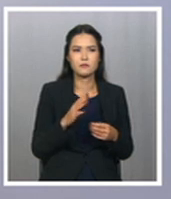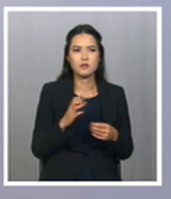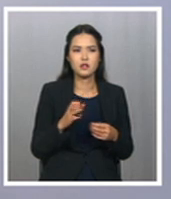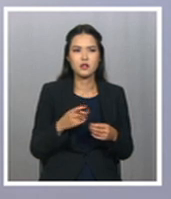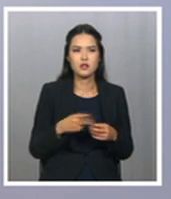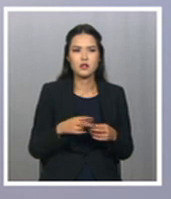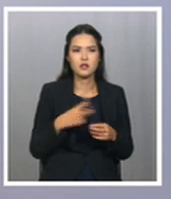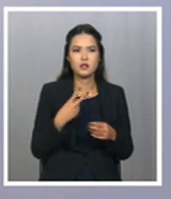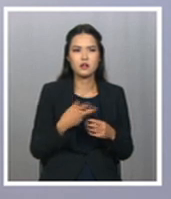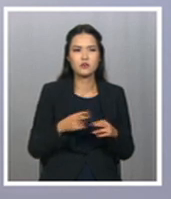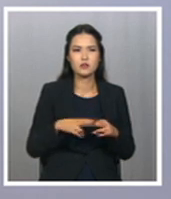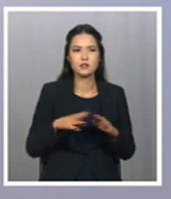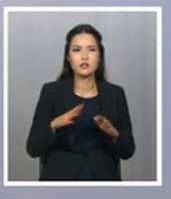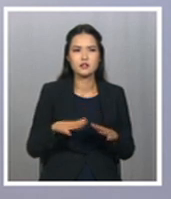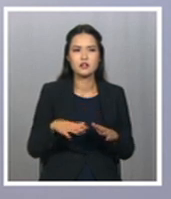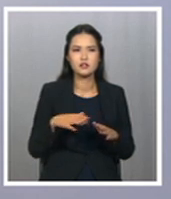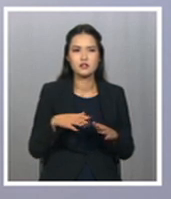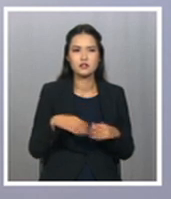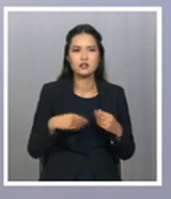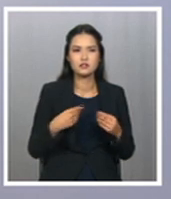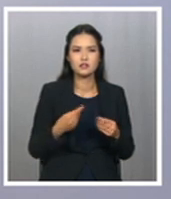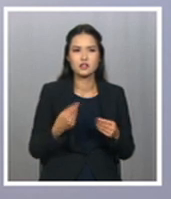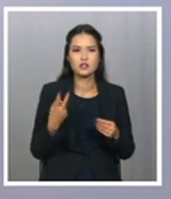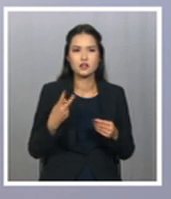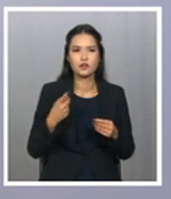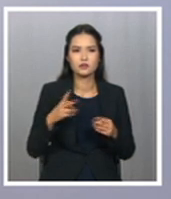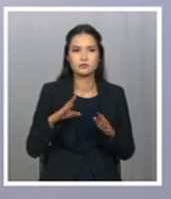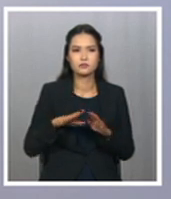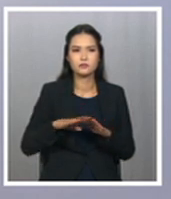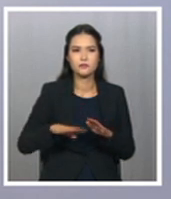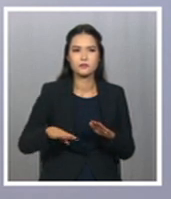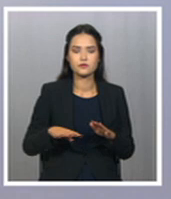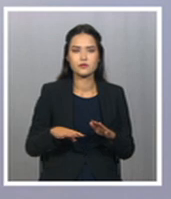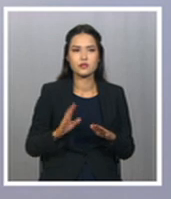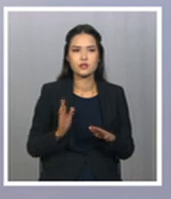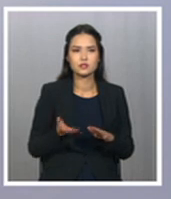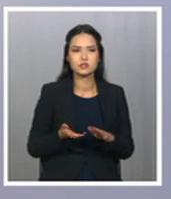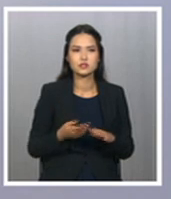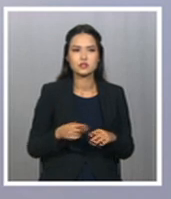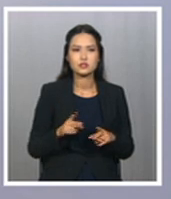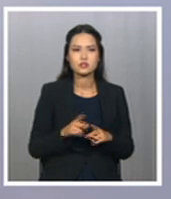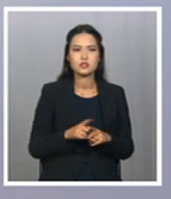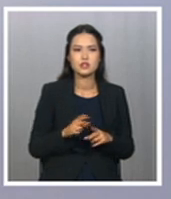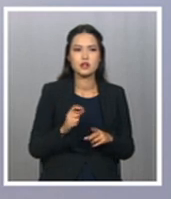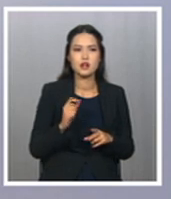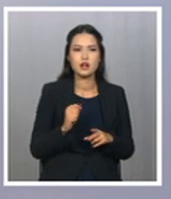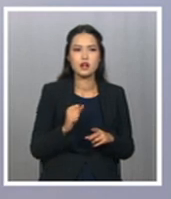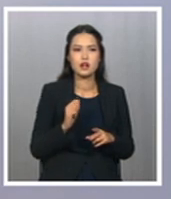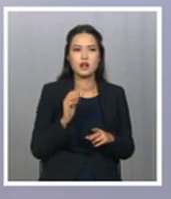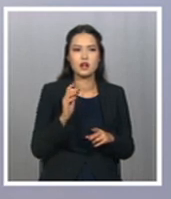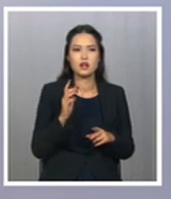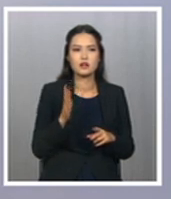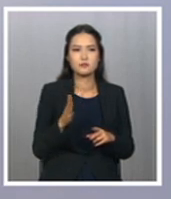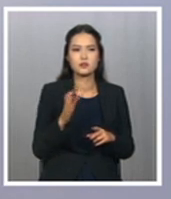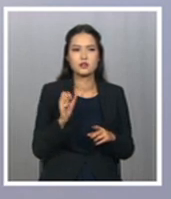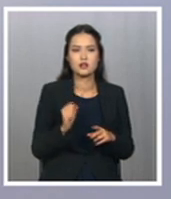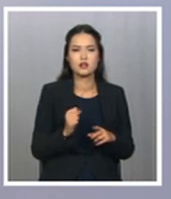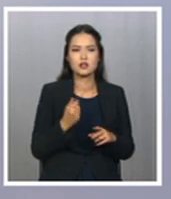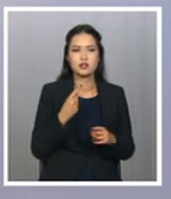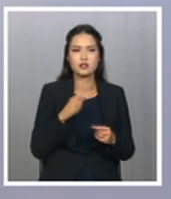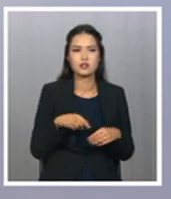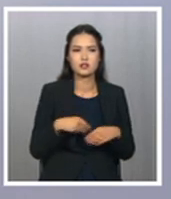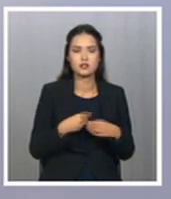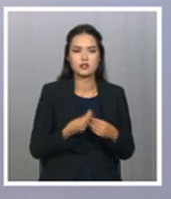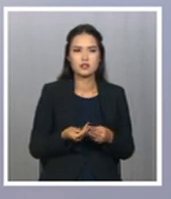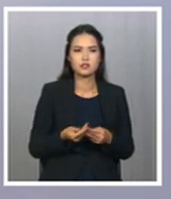қабырғаның арасында жатқан бұрыш емес, осы екеуінің біреуіне қарсы жатқан бұрыш белгілі. Яғни А қабырғасы Б қабырғасы белгілі деп есептейміз, және